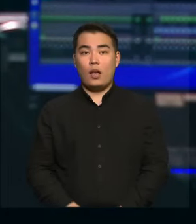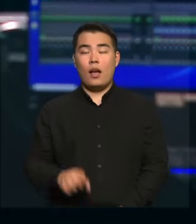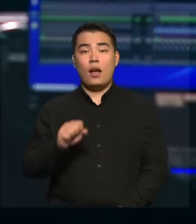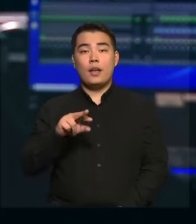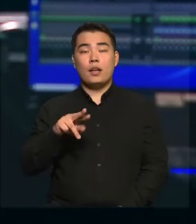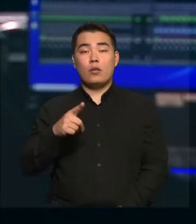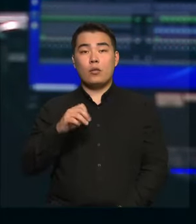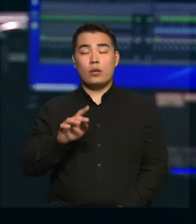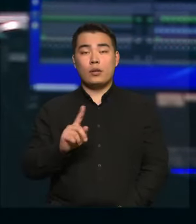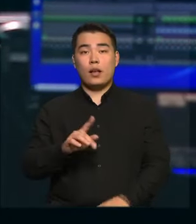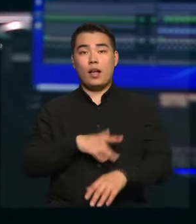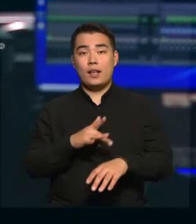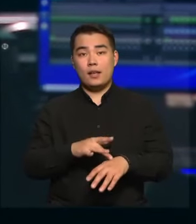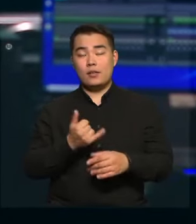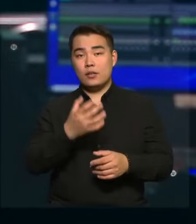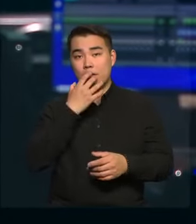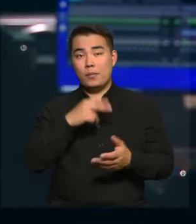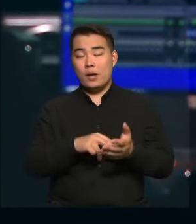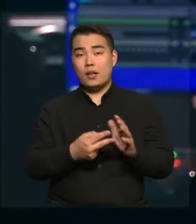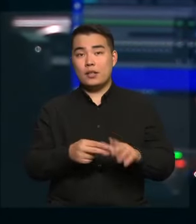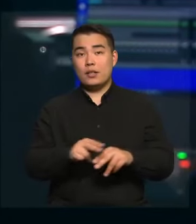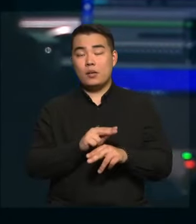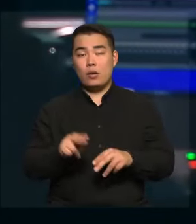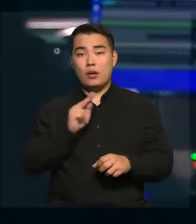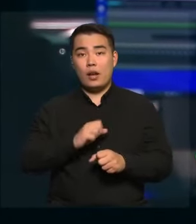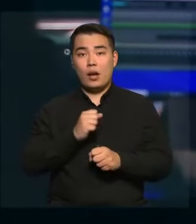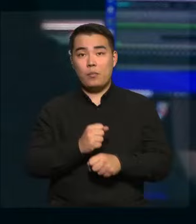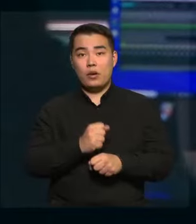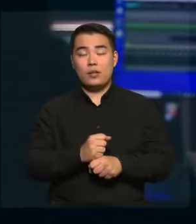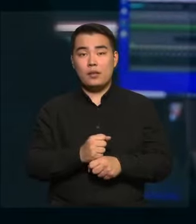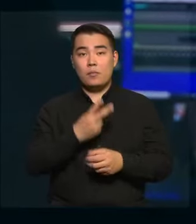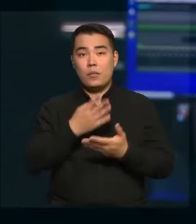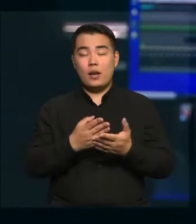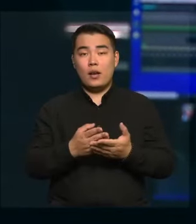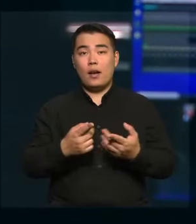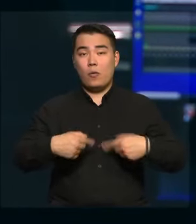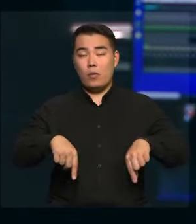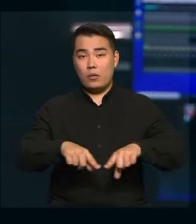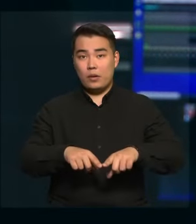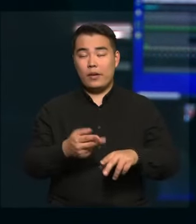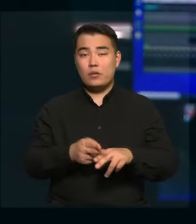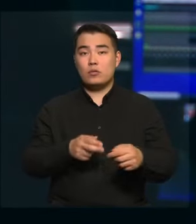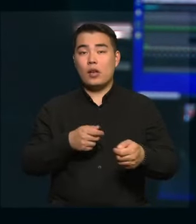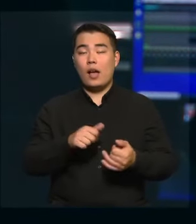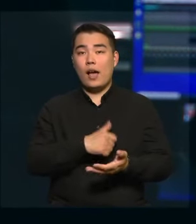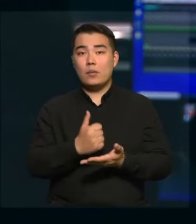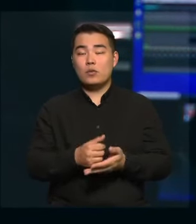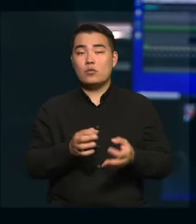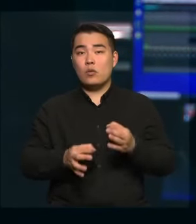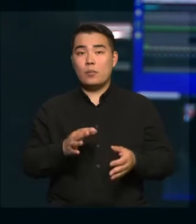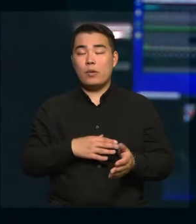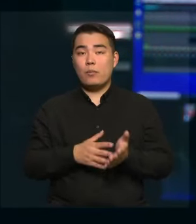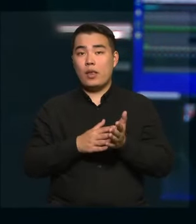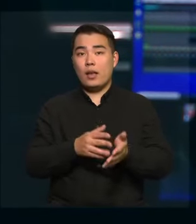Ал Аягөз қаласының жылу жүйесіндегі жөндеу жұмыстарын жүргізген мердігер мекемені әкімдік сотқа берді. Компания өзіне